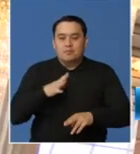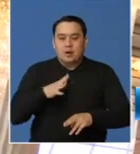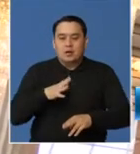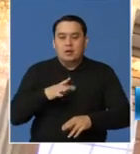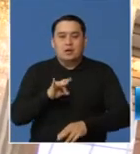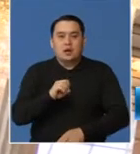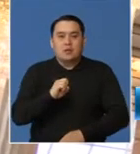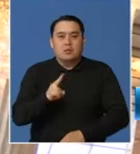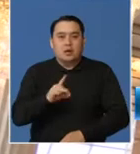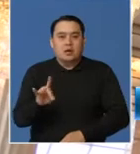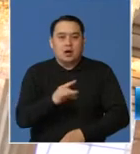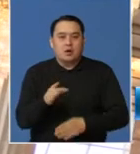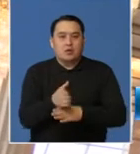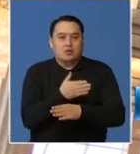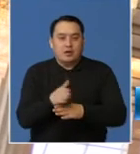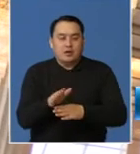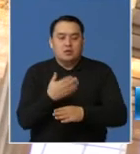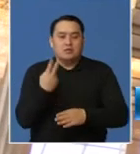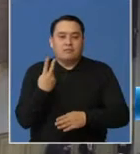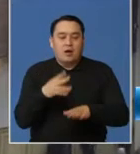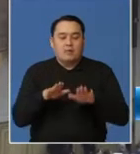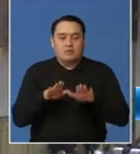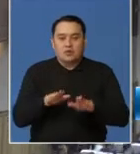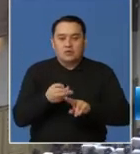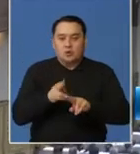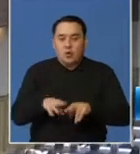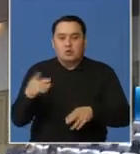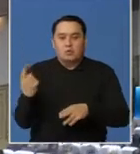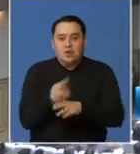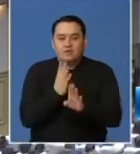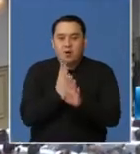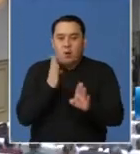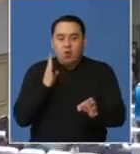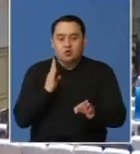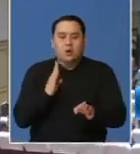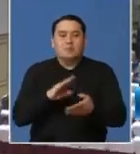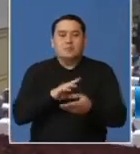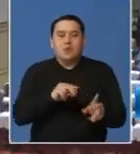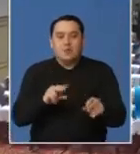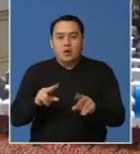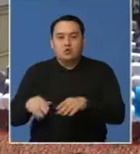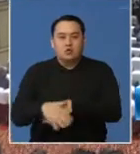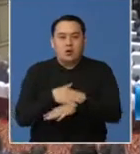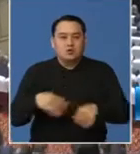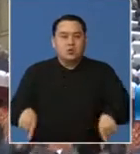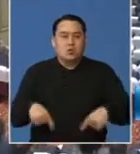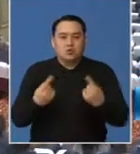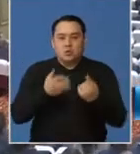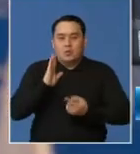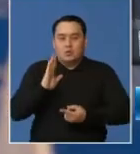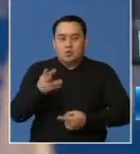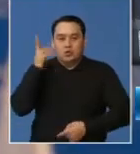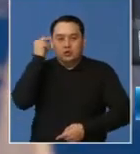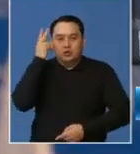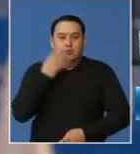– Раимбекский район поделили на 2 административные единицы. Это в первую очередь скажется на благосостоянии населения. Кстати,